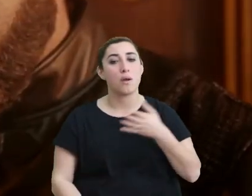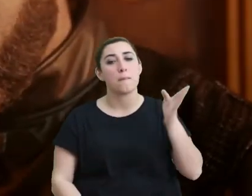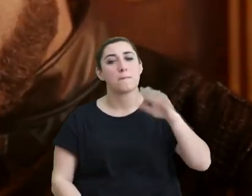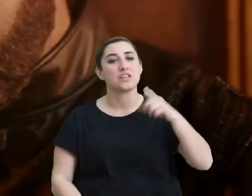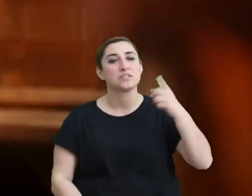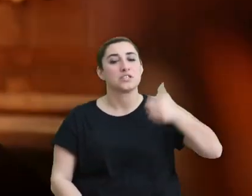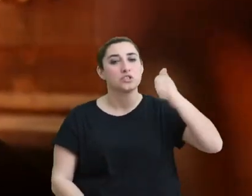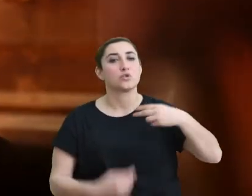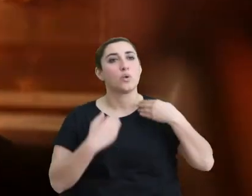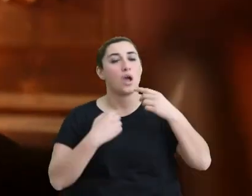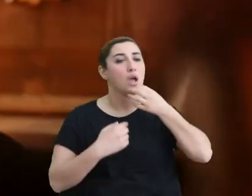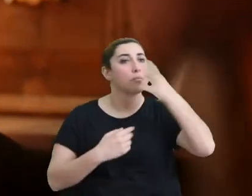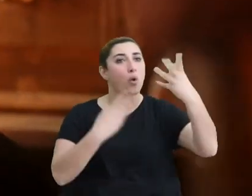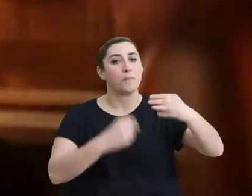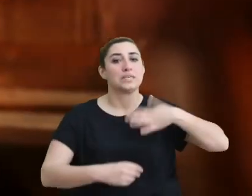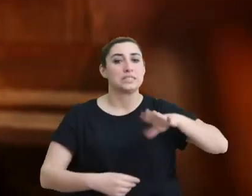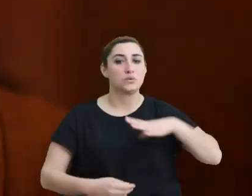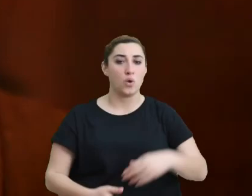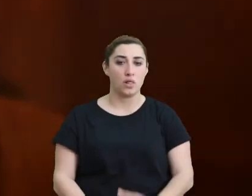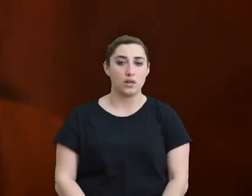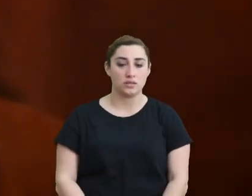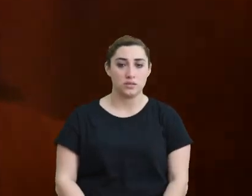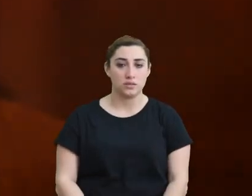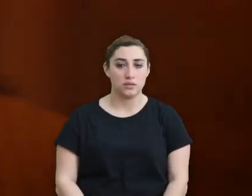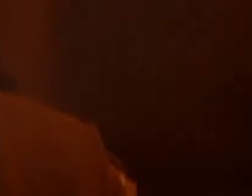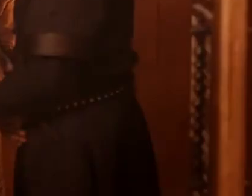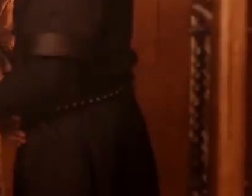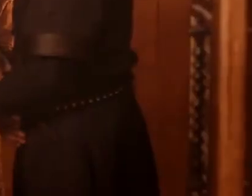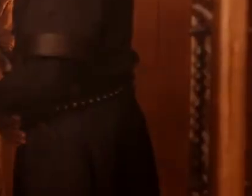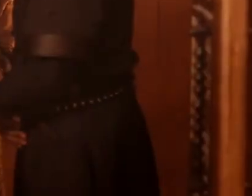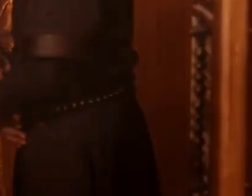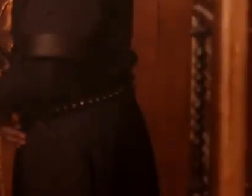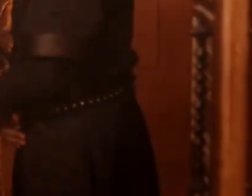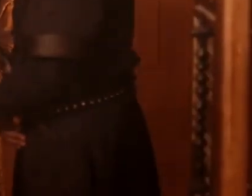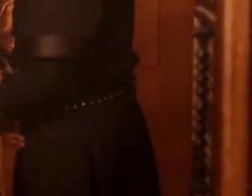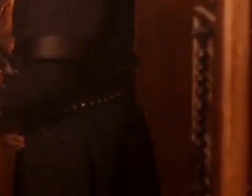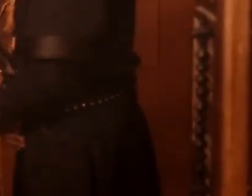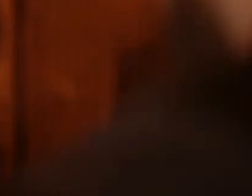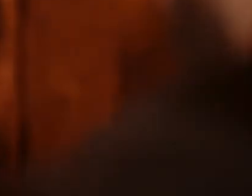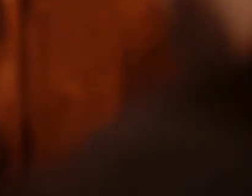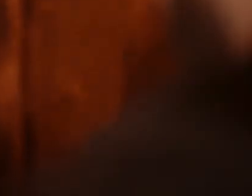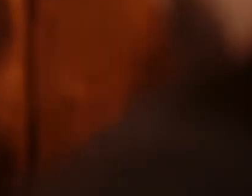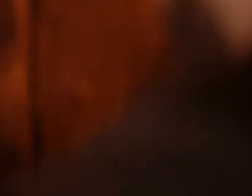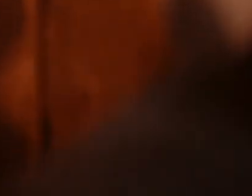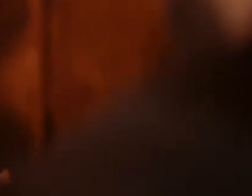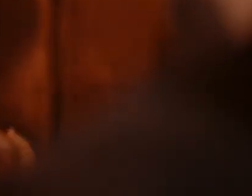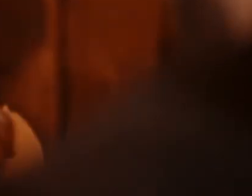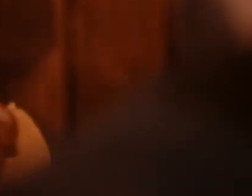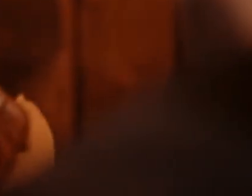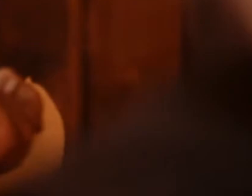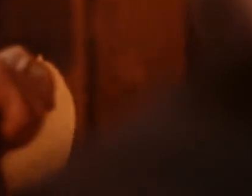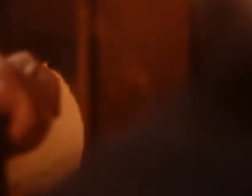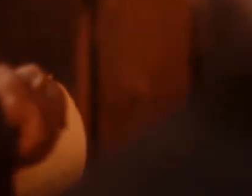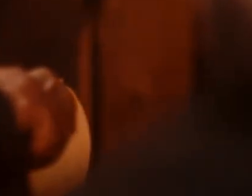başkadıya müracaat etmek isterler Kadı Hazretleri. Yunus hışımla dönüp bakınca Mesut ürkerek bir anda bakışlarını düşürdü. Yunus kağıdı kaptı, kendi